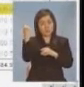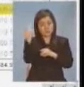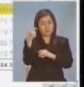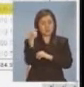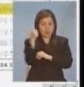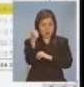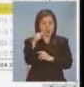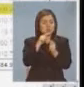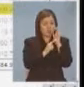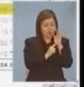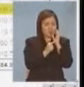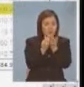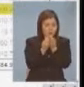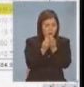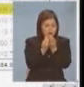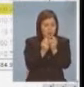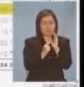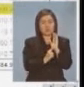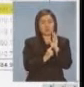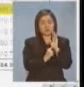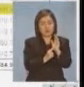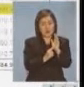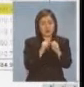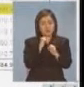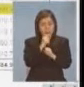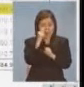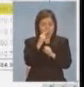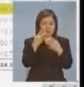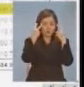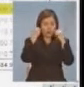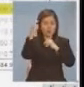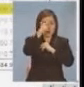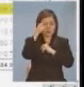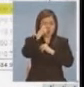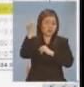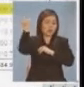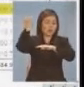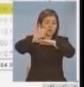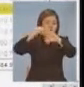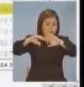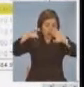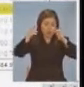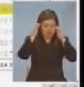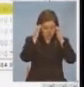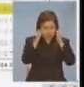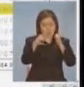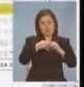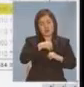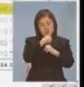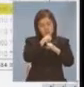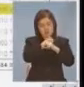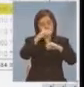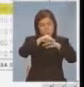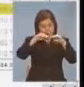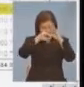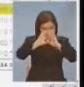ยนี่เป็นตัวเลขที่ดิฉันเรียนว่าจึงเป็นที่มาที่ท่านนายกอภิสิทธิ์เวชชาชีวะในขณะนั้นเนี่ยตั้งใจที่จะทำโครงการเส้นท